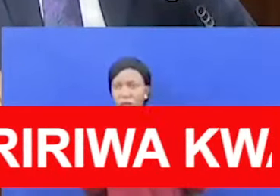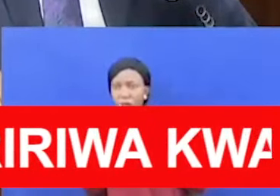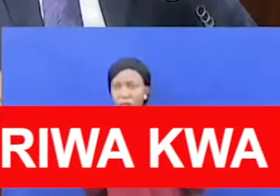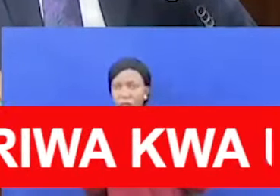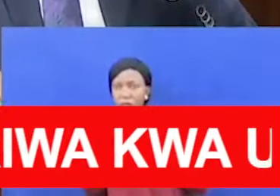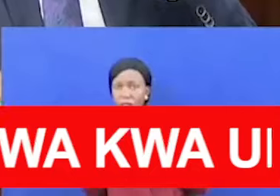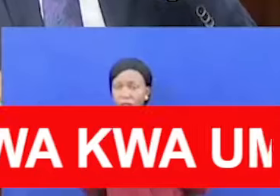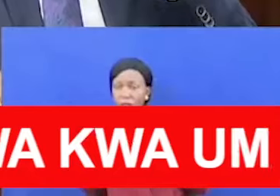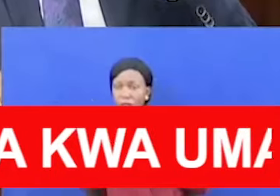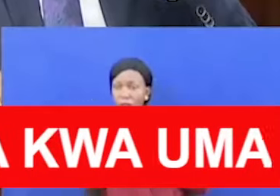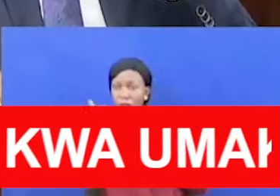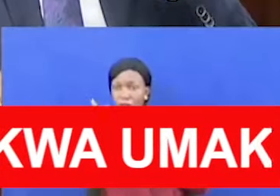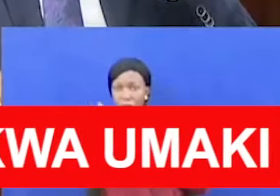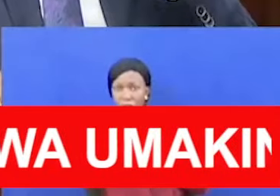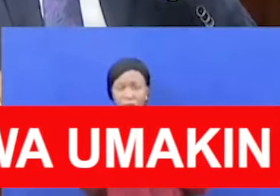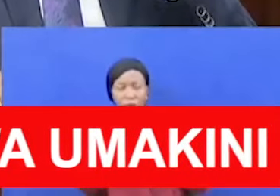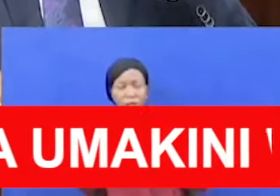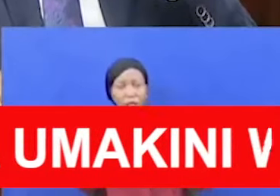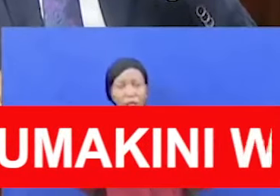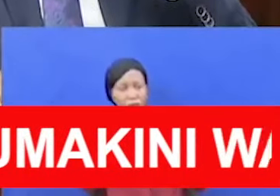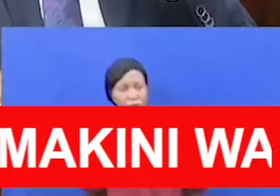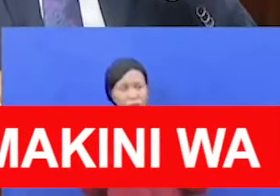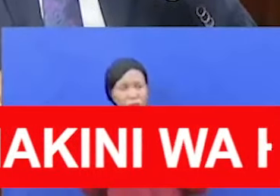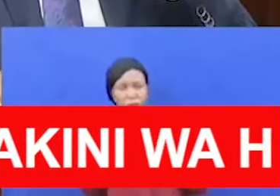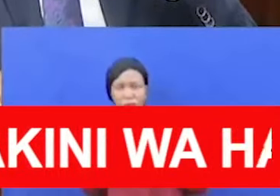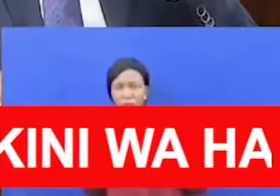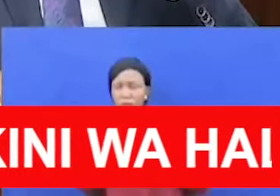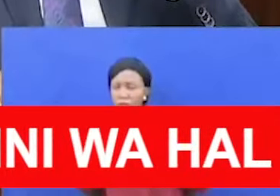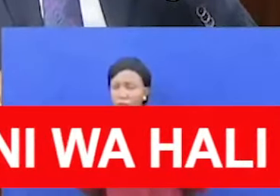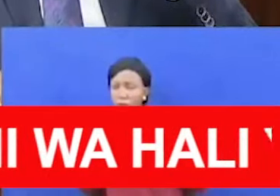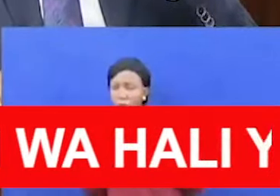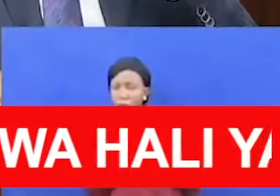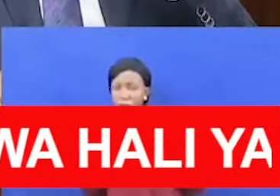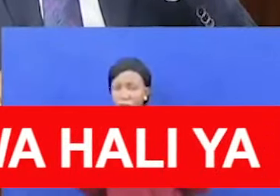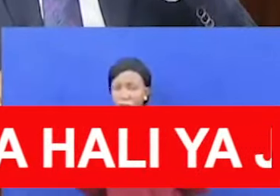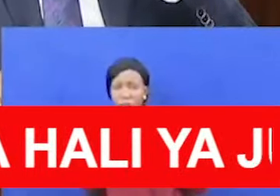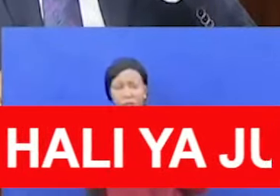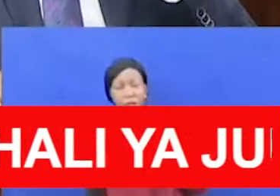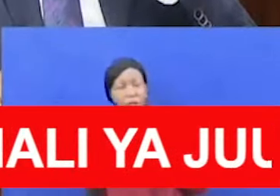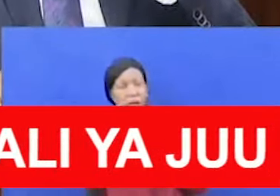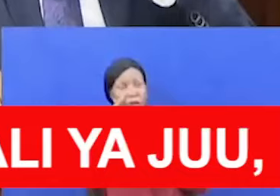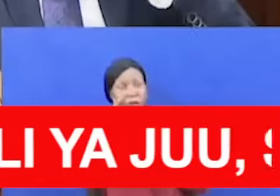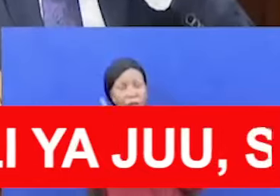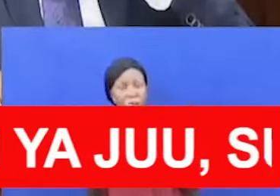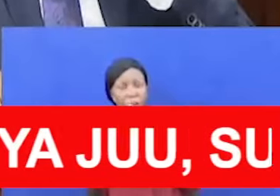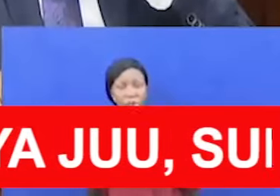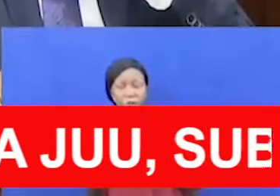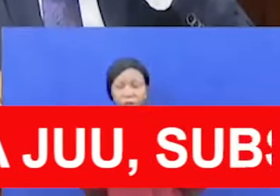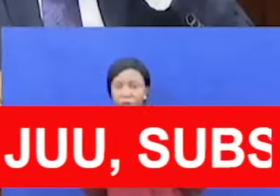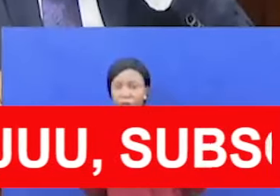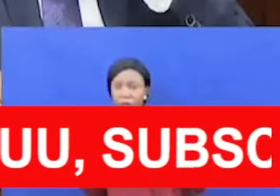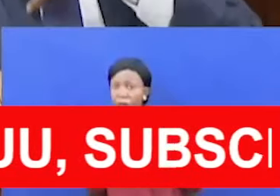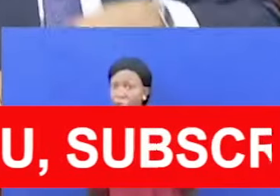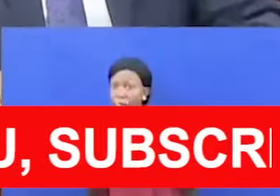siku zinavyoendelea mbele mtandao utaimarika. Lakini hata hivyo tutakaa pamoja na mheshimiwa waziri wa habari tuone hali itakapokwenda. Ikiwa hali itakuwa